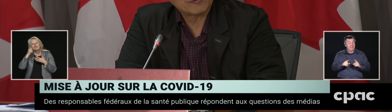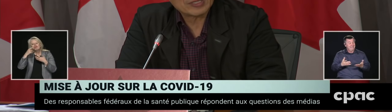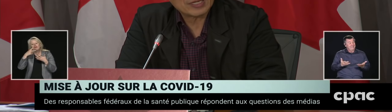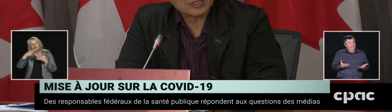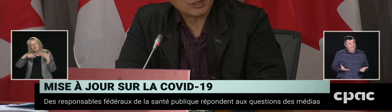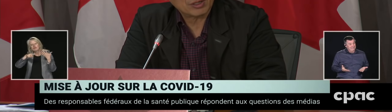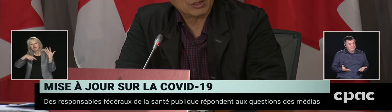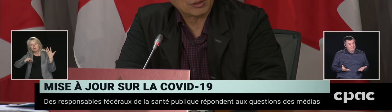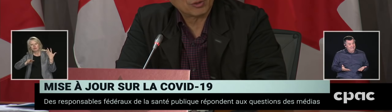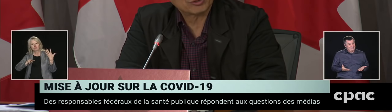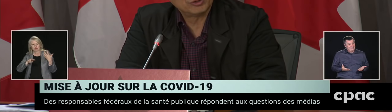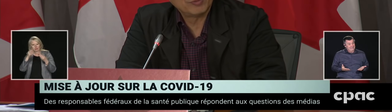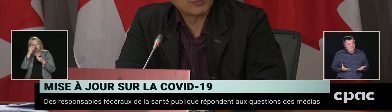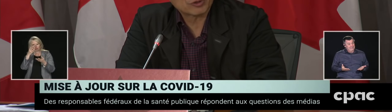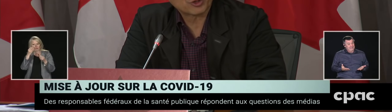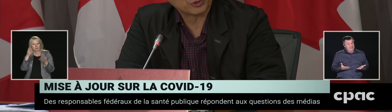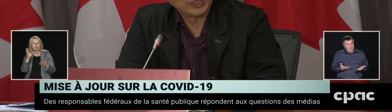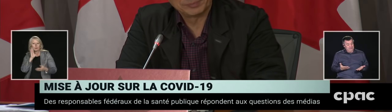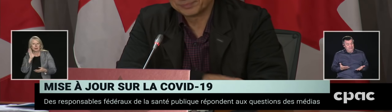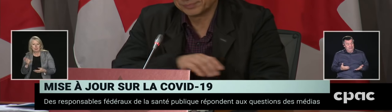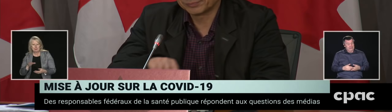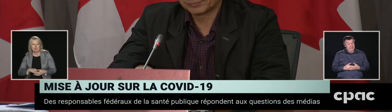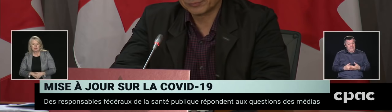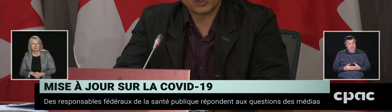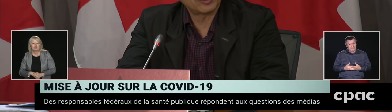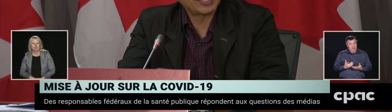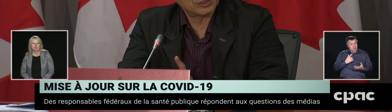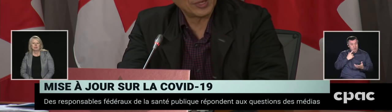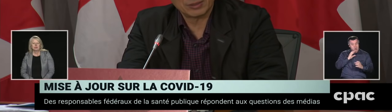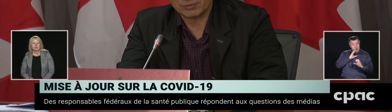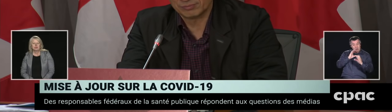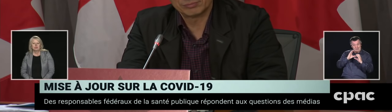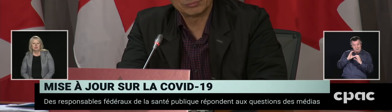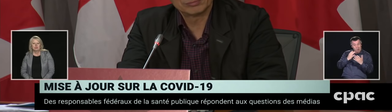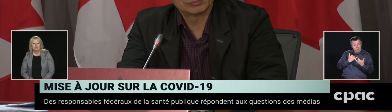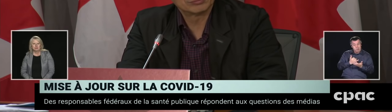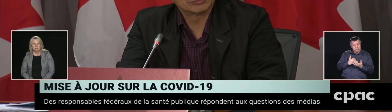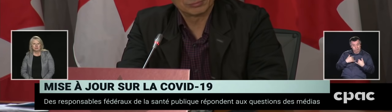une conversation en continu, même aujourd'hui. Demain.